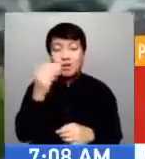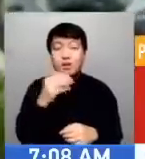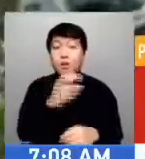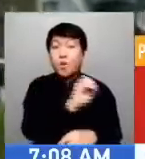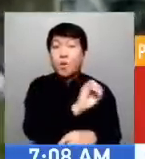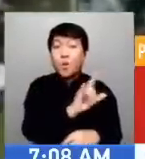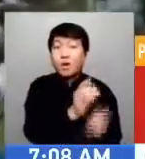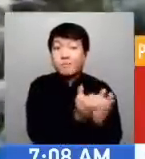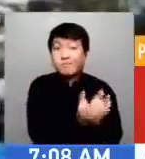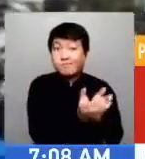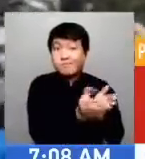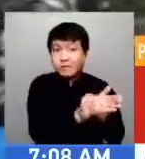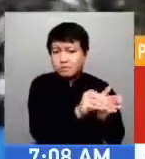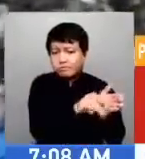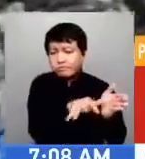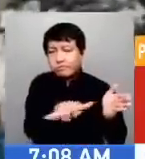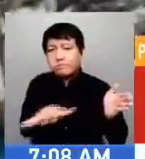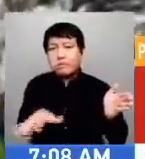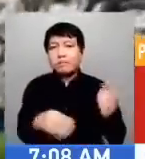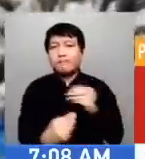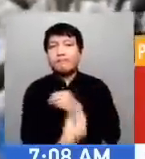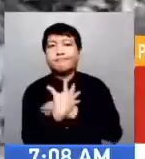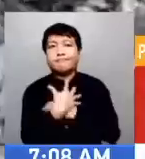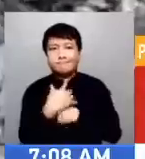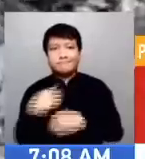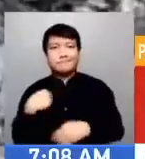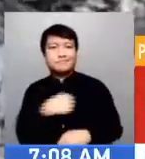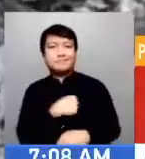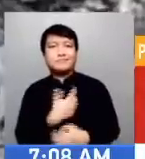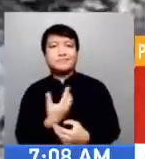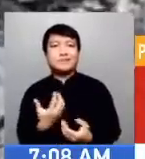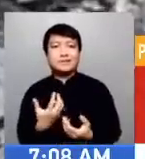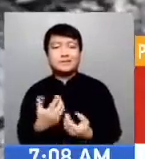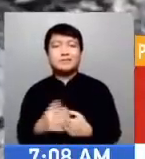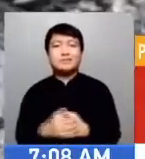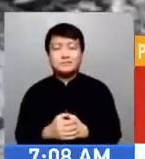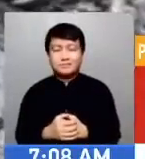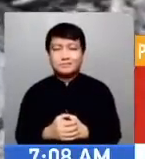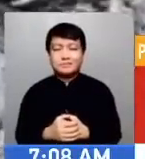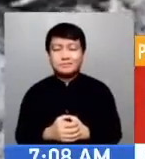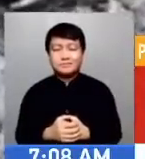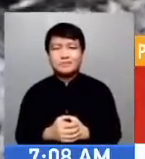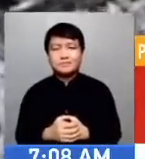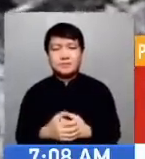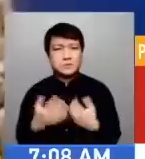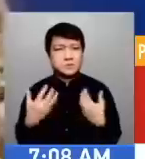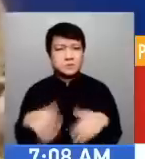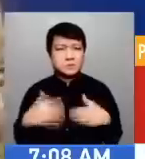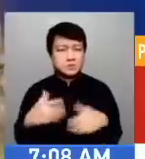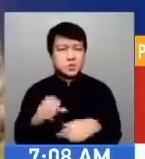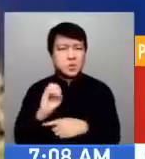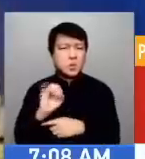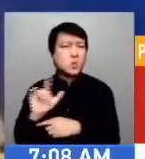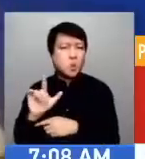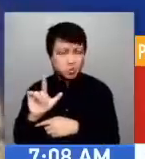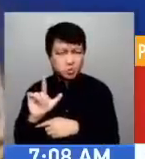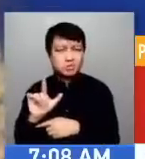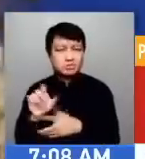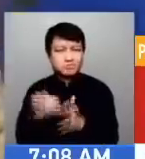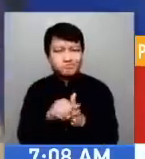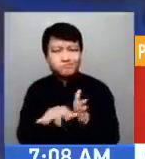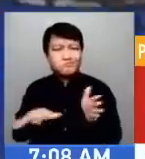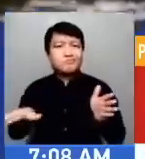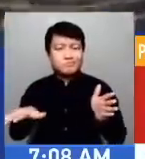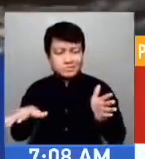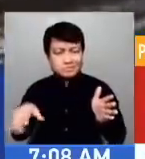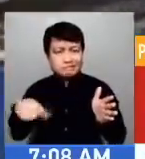kasi doon na namataan sa mismong bayan ng Pola. At grabe yung oil spill na napunta sa amin. Kasi